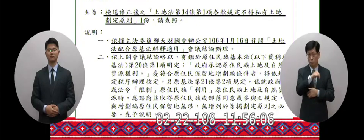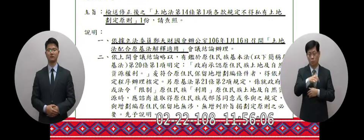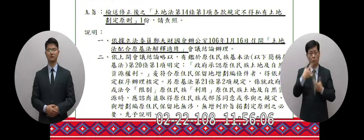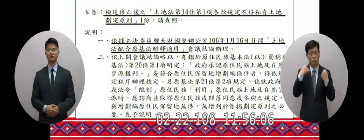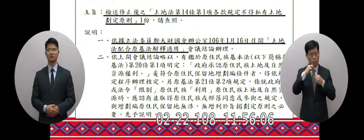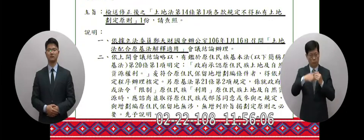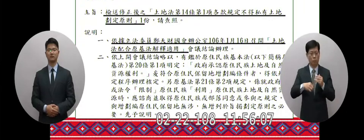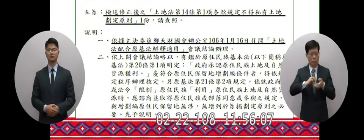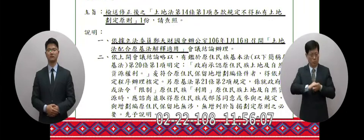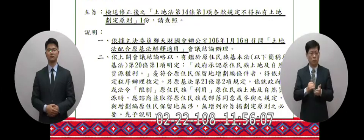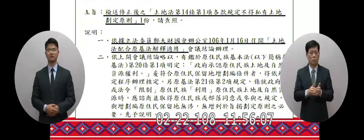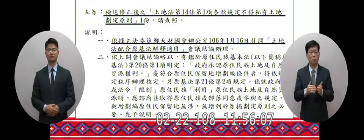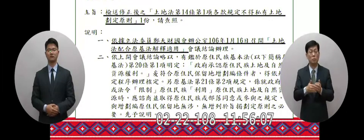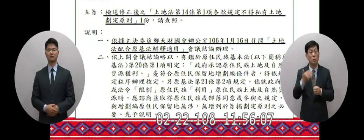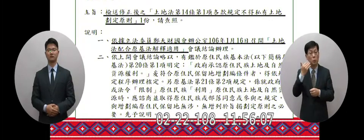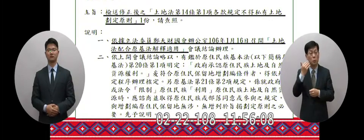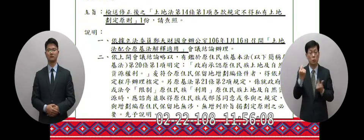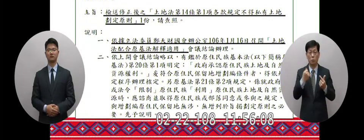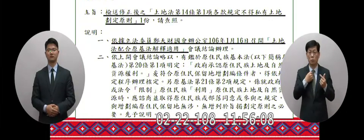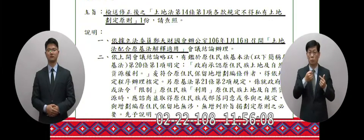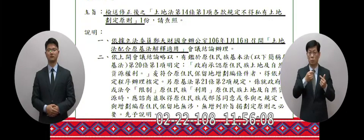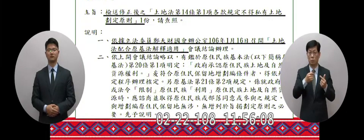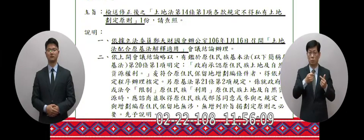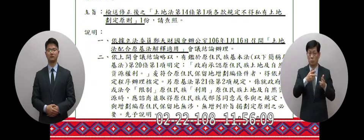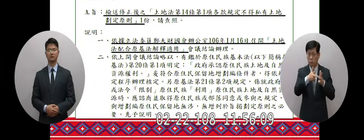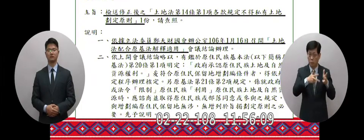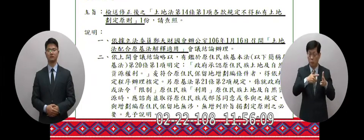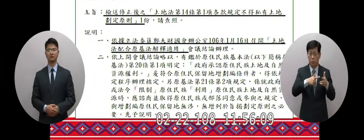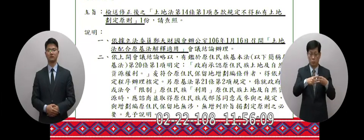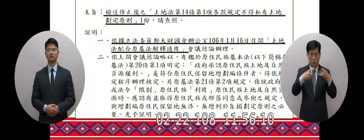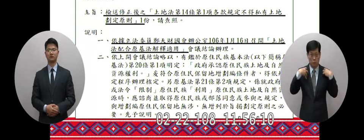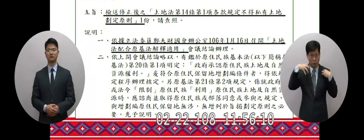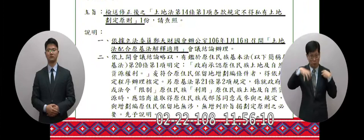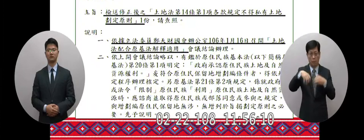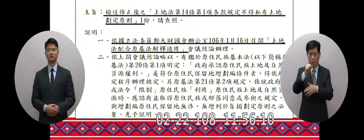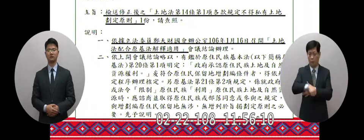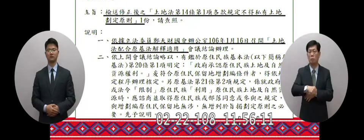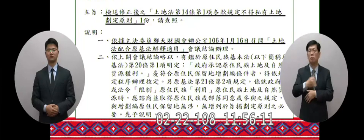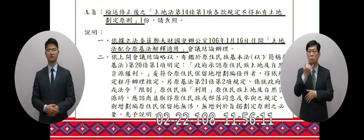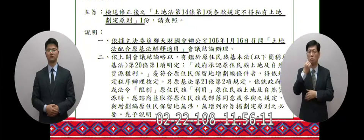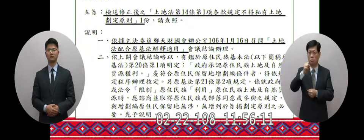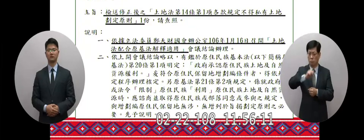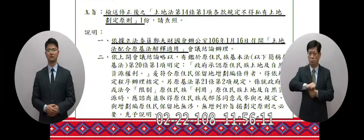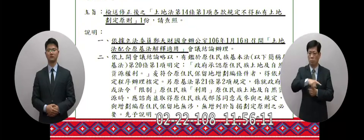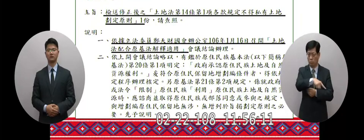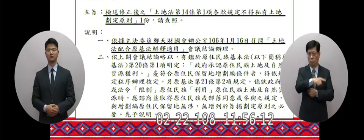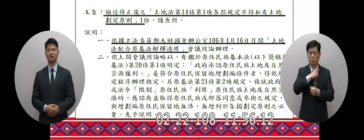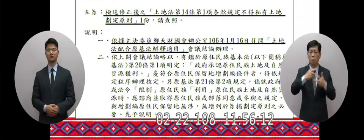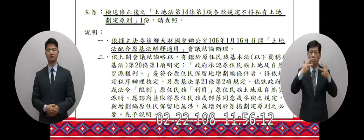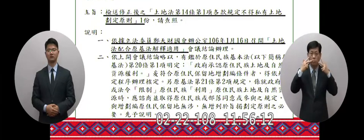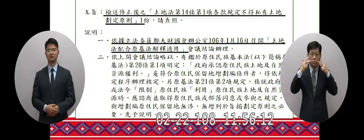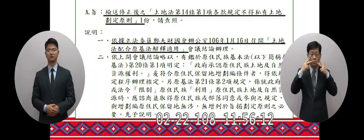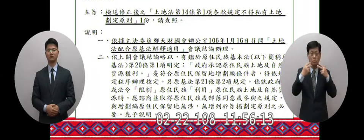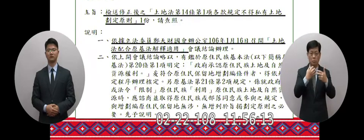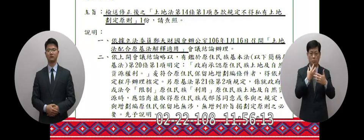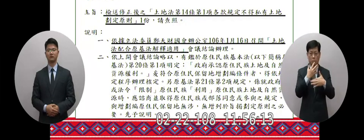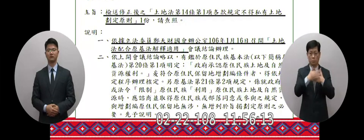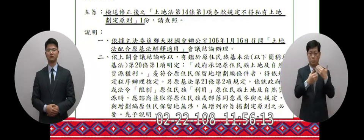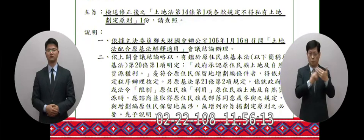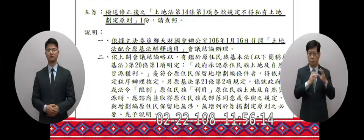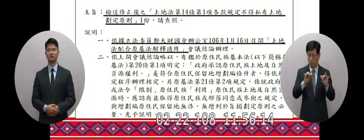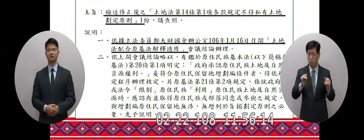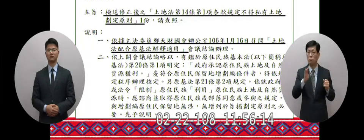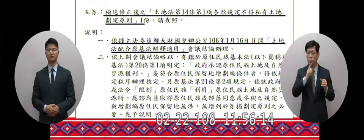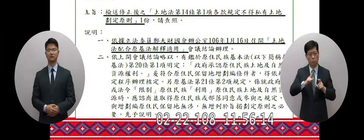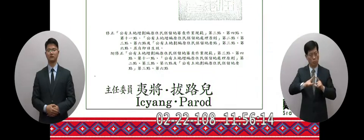原则，只要工厂管理机关同意就可以征编为原住民保留地。啊，这个是一个非常